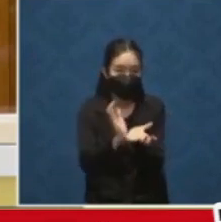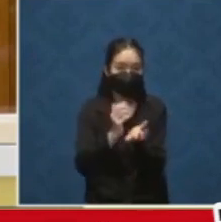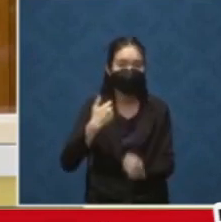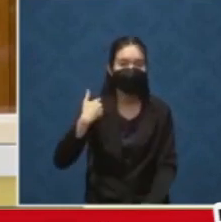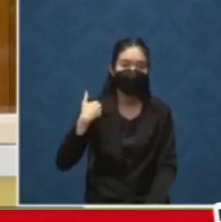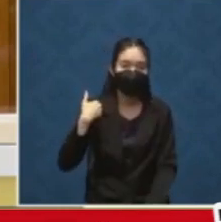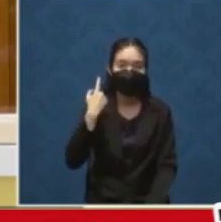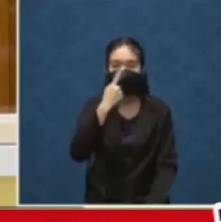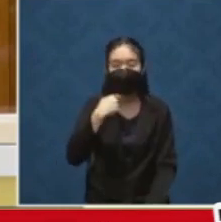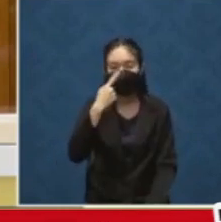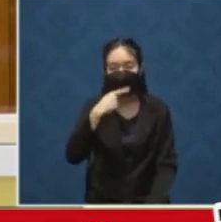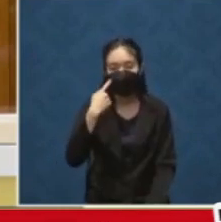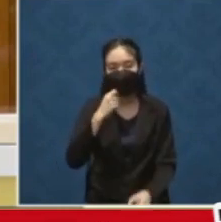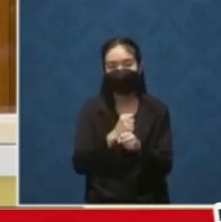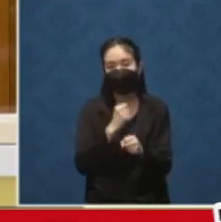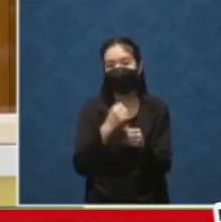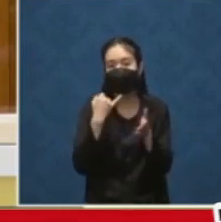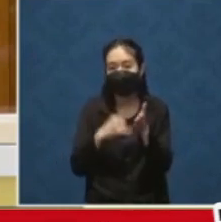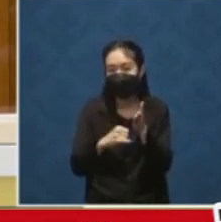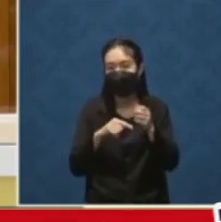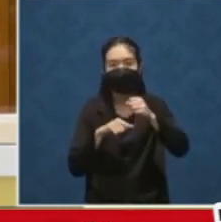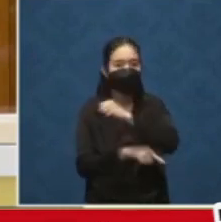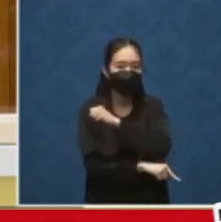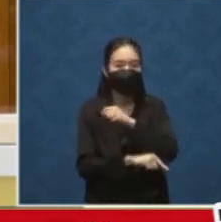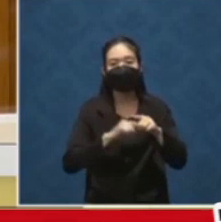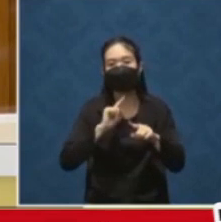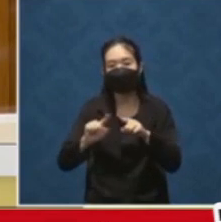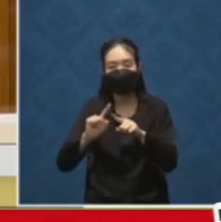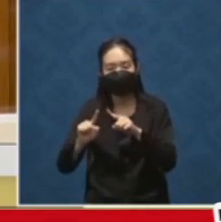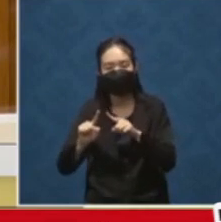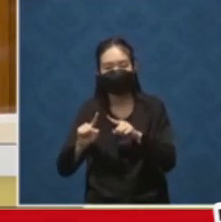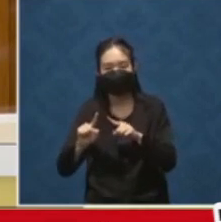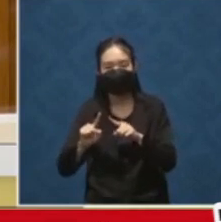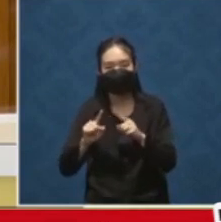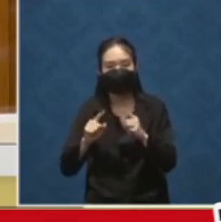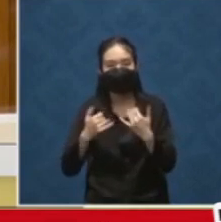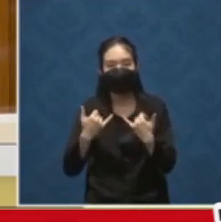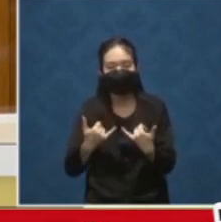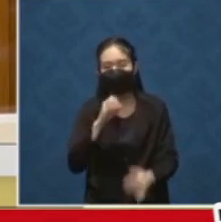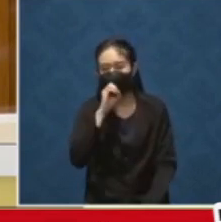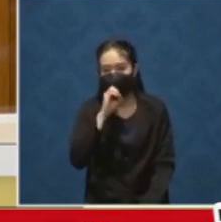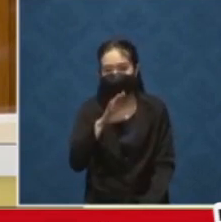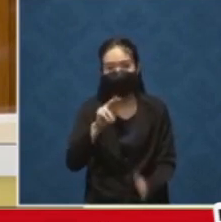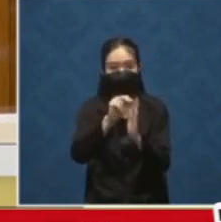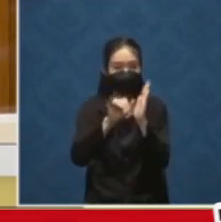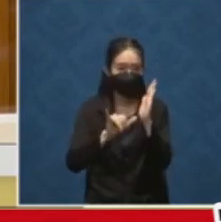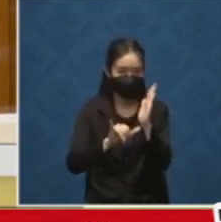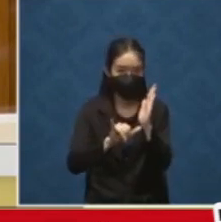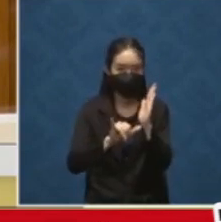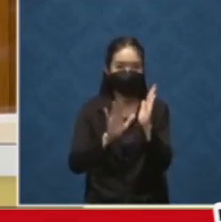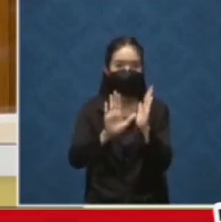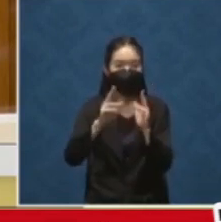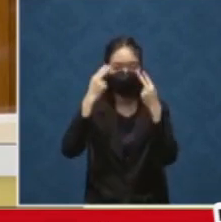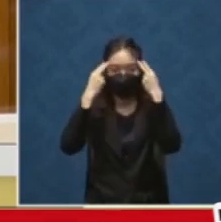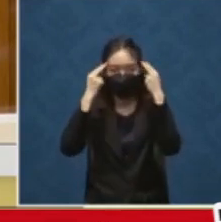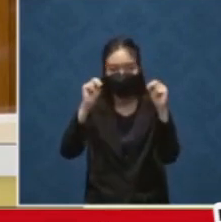ีวสำหรบเจ้าที่ตามรวจบางท่านบางนายที่ague ที่ไปทำผิทุกจิตหรอว่าทำตั mr.ที่น